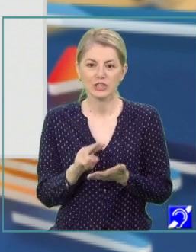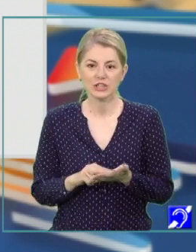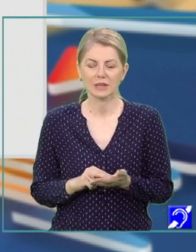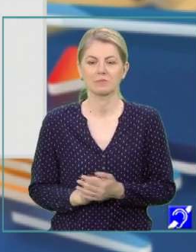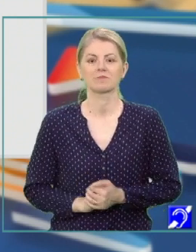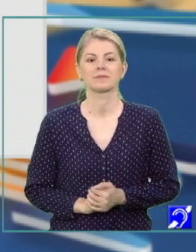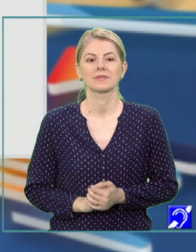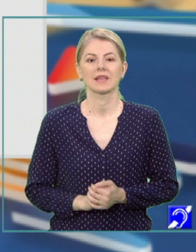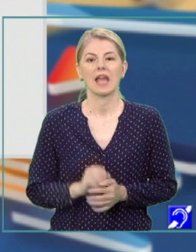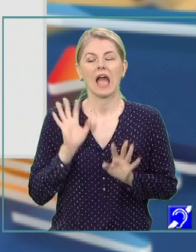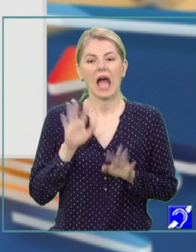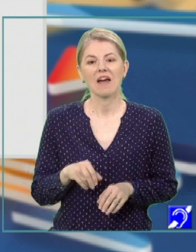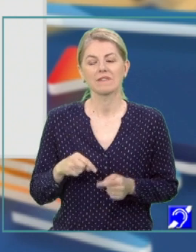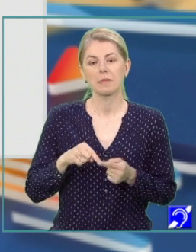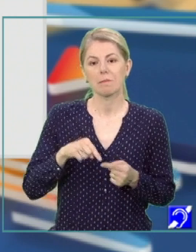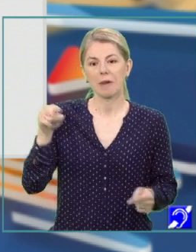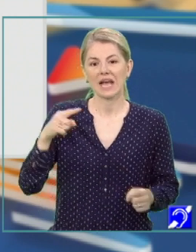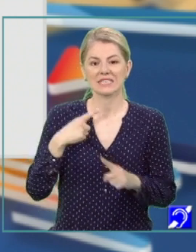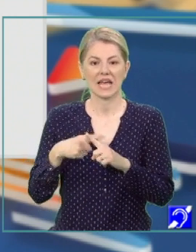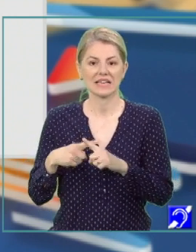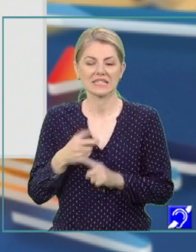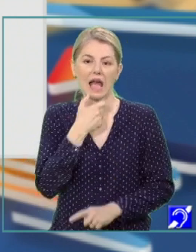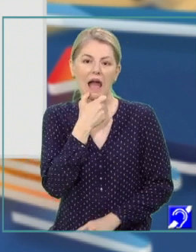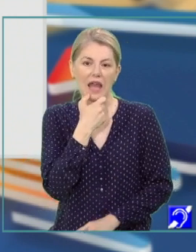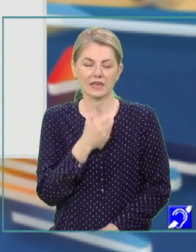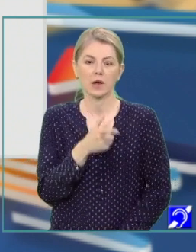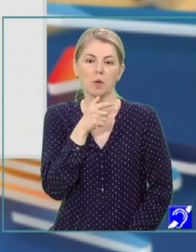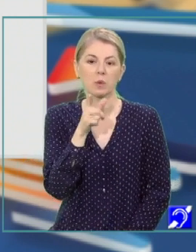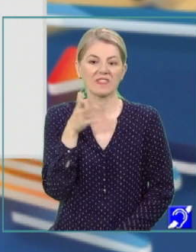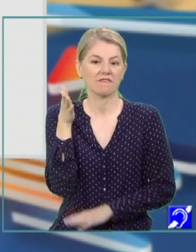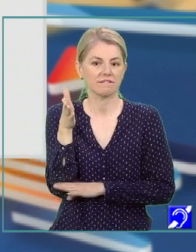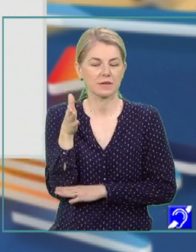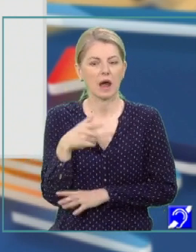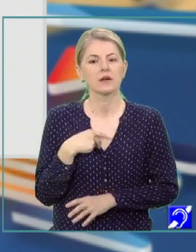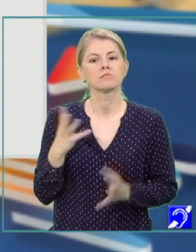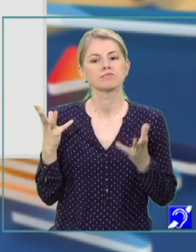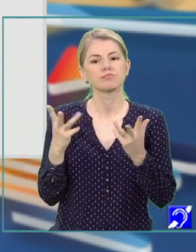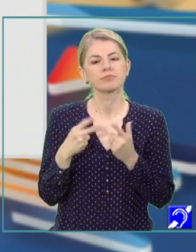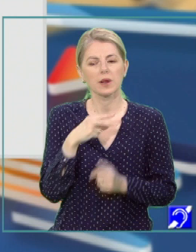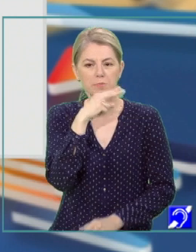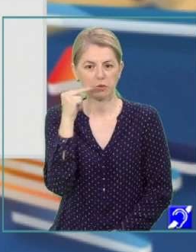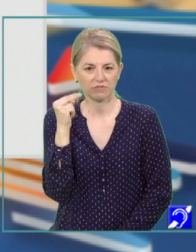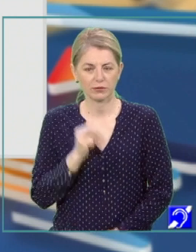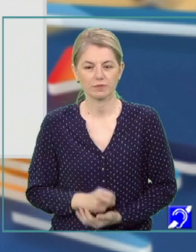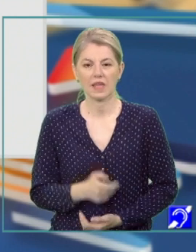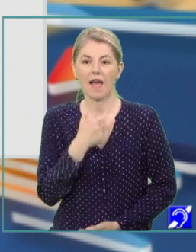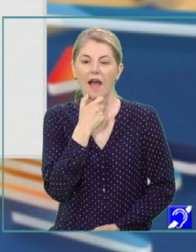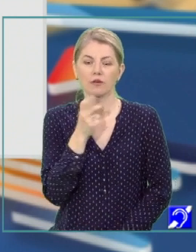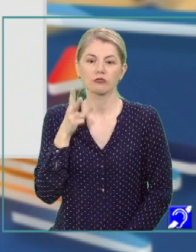mei. Avem pe axa X-ilor anii în care firma și-a contabilizat profitul. În